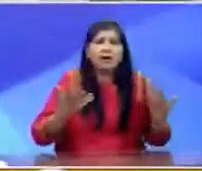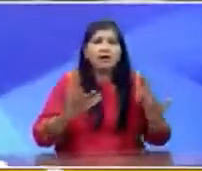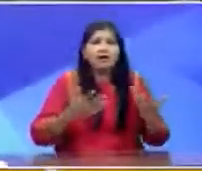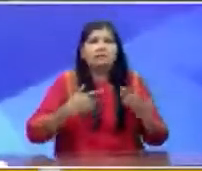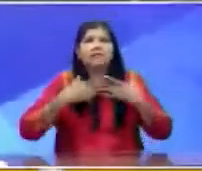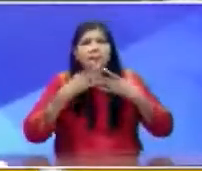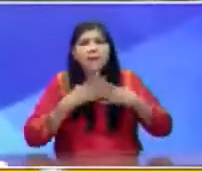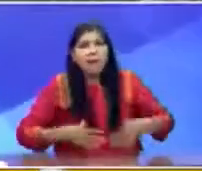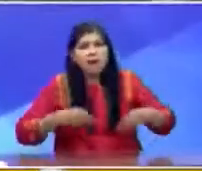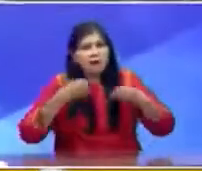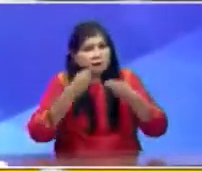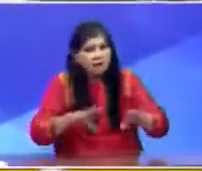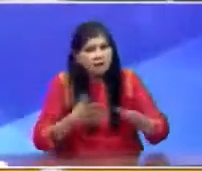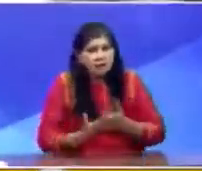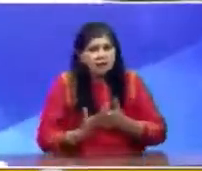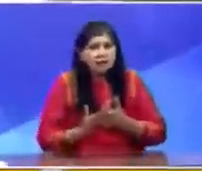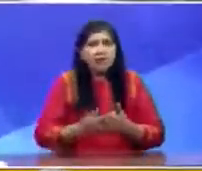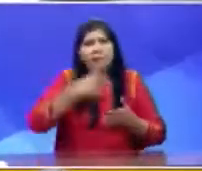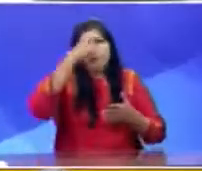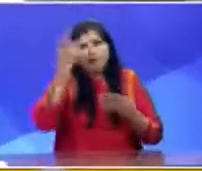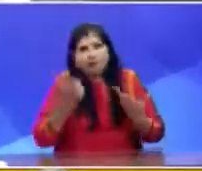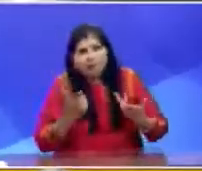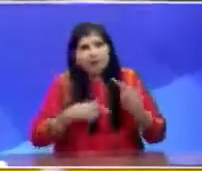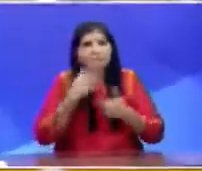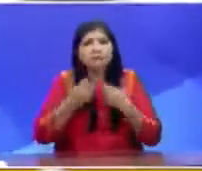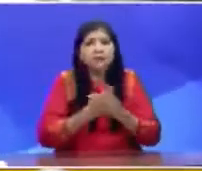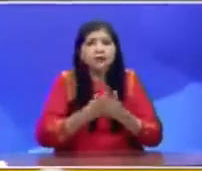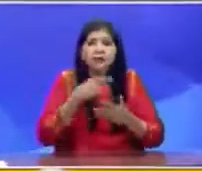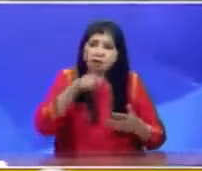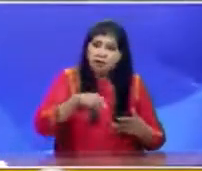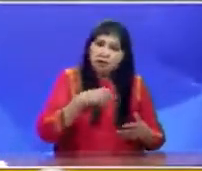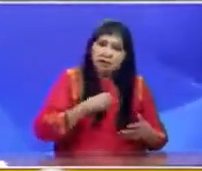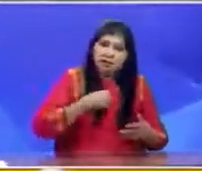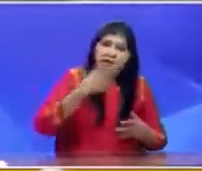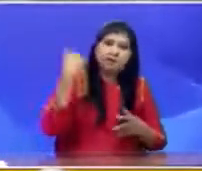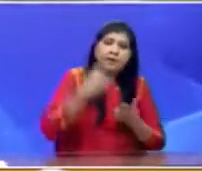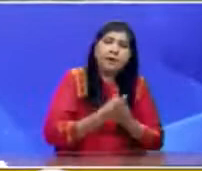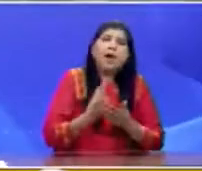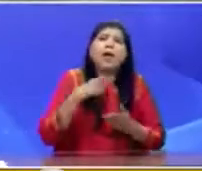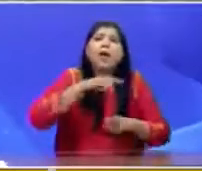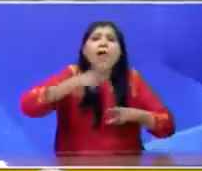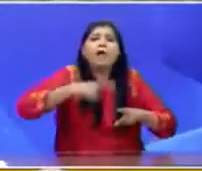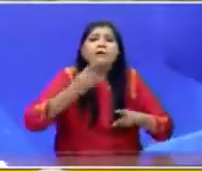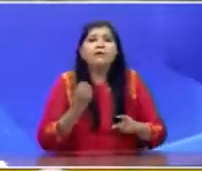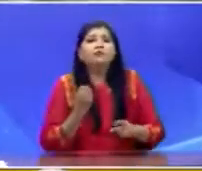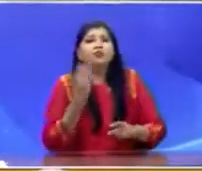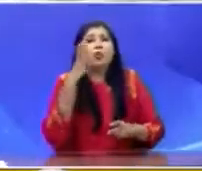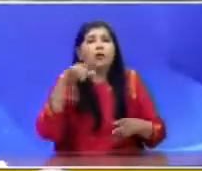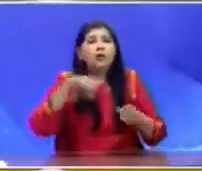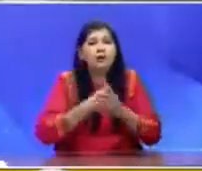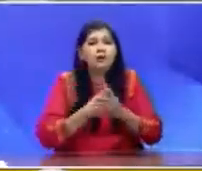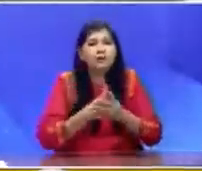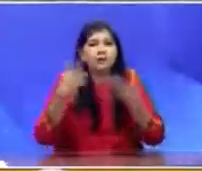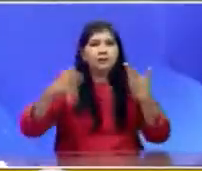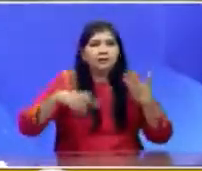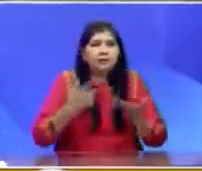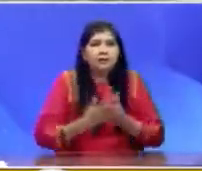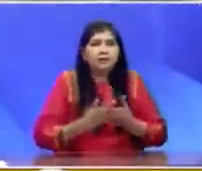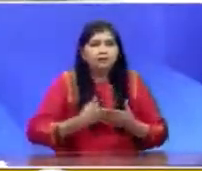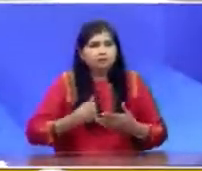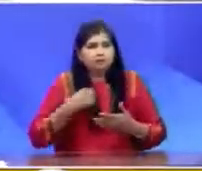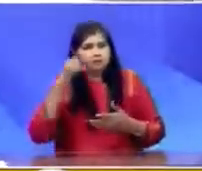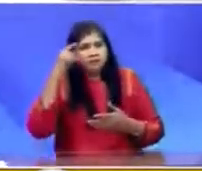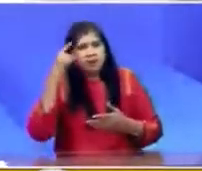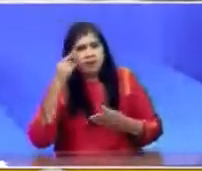बलिदान देते देख रहे होते। जब हम हर सुबह इस सपने के साथ जग रहे